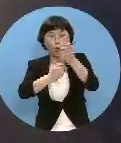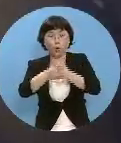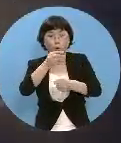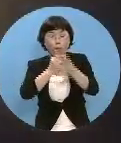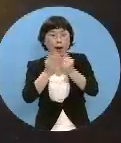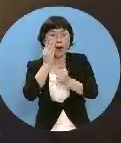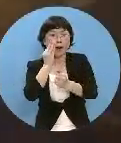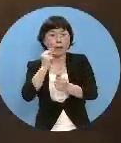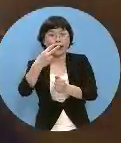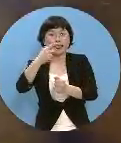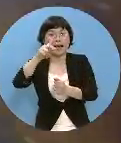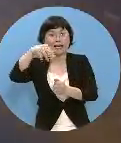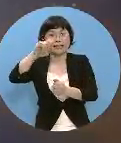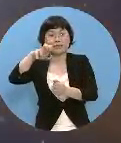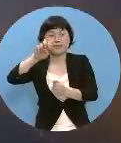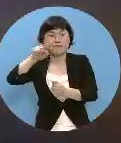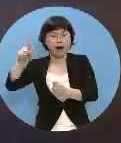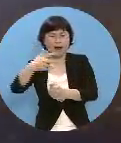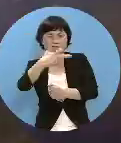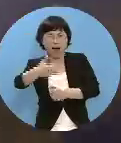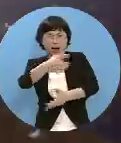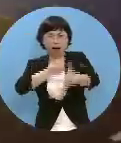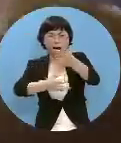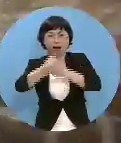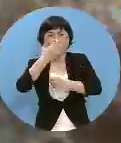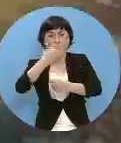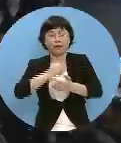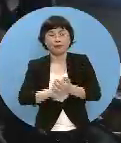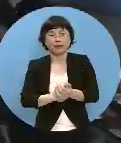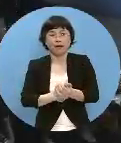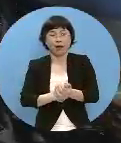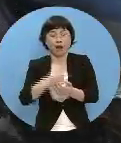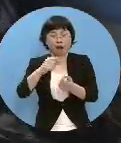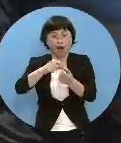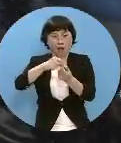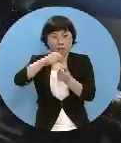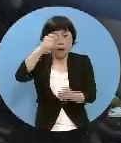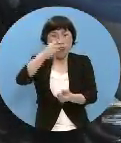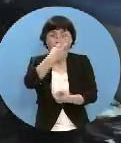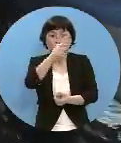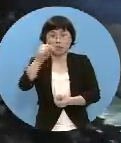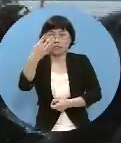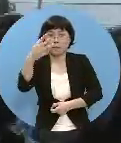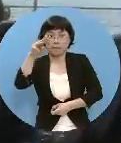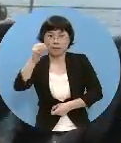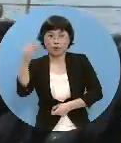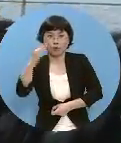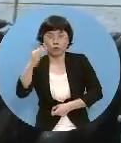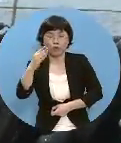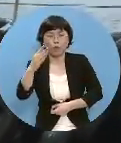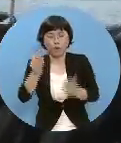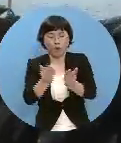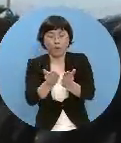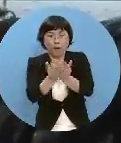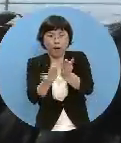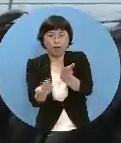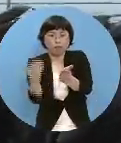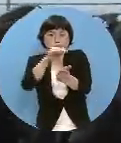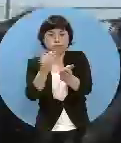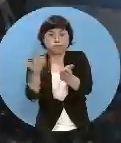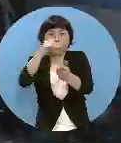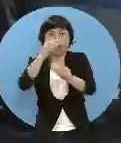다시마가 탐스럽게 올라옵니다. 어른 키보다 큰 2, 3미터짜리 다시마가 배 위에 가득